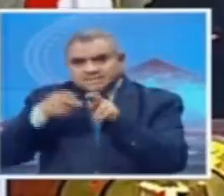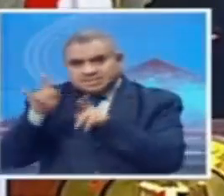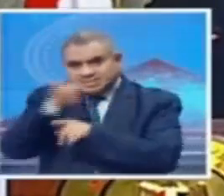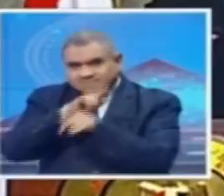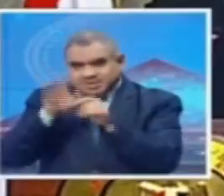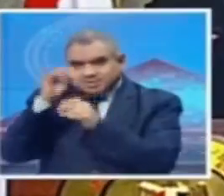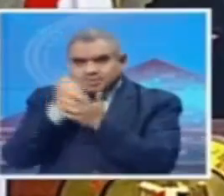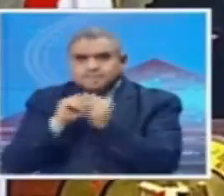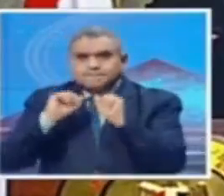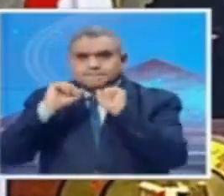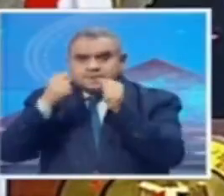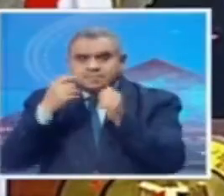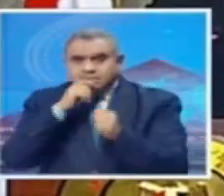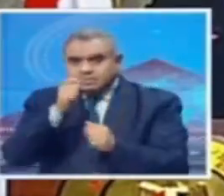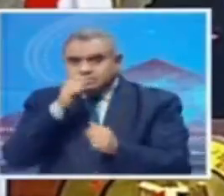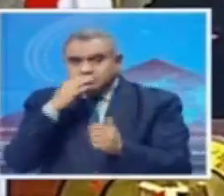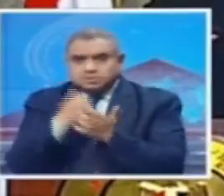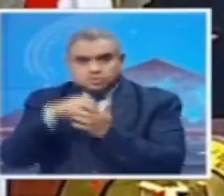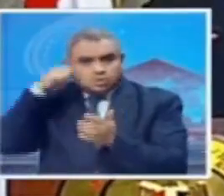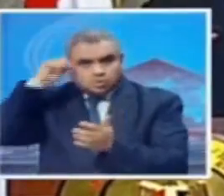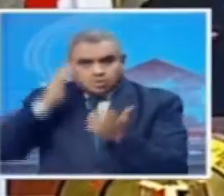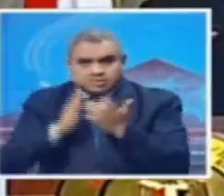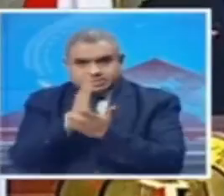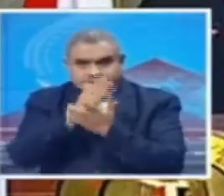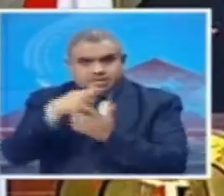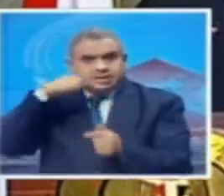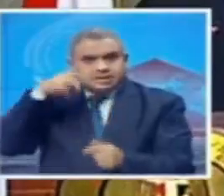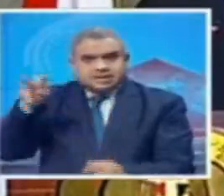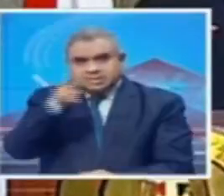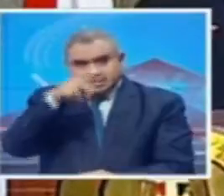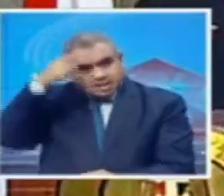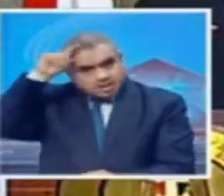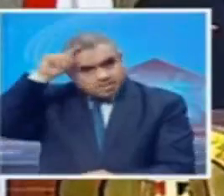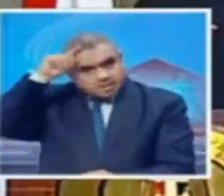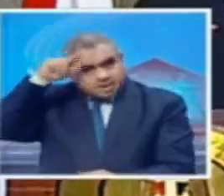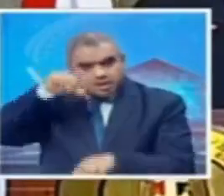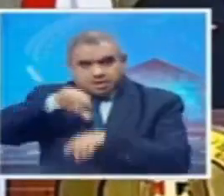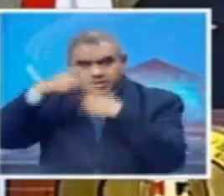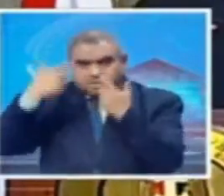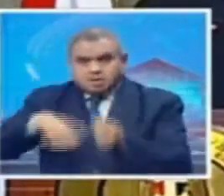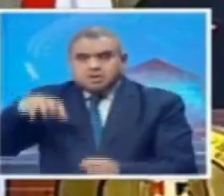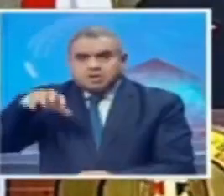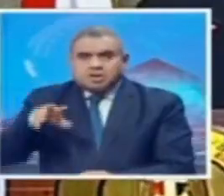الشرعية، تتصدر محادثات شكري ونظيرها المجري في القاهرة.